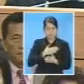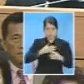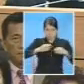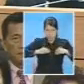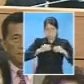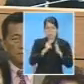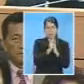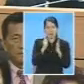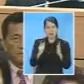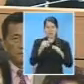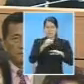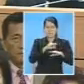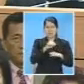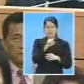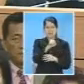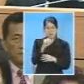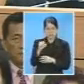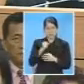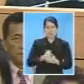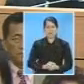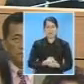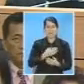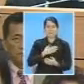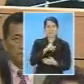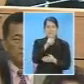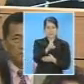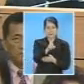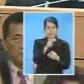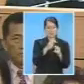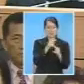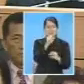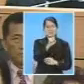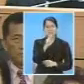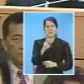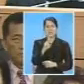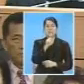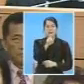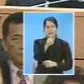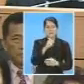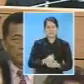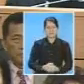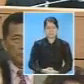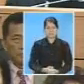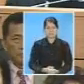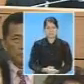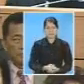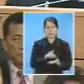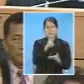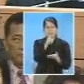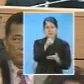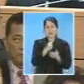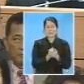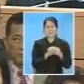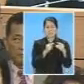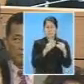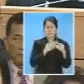มาชิกสภาผู้แทนราษฎรผมถามกลับไปในสิริโชคโสภาครับว่านายสิริโชคโสภาว่าการุณโหสกุลพูดเท็